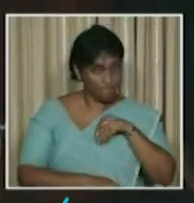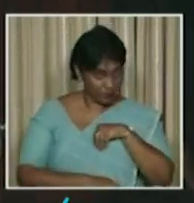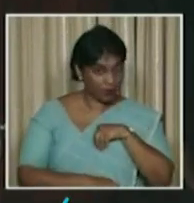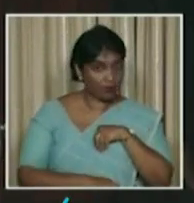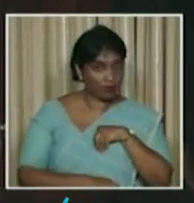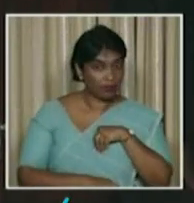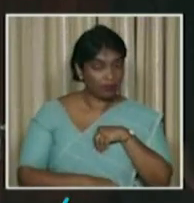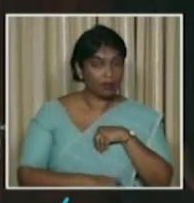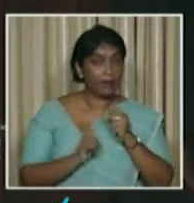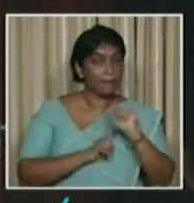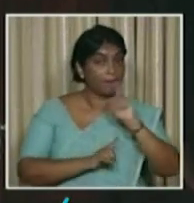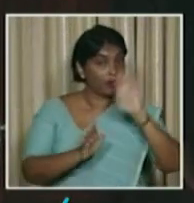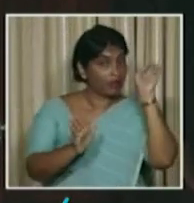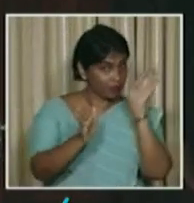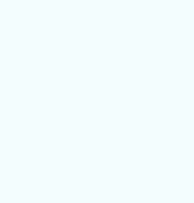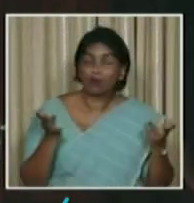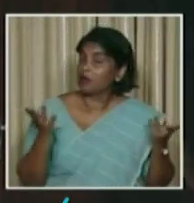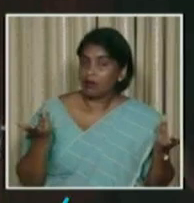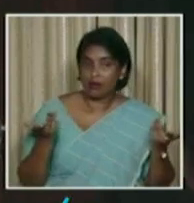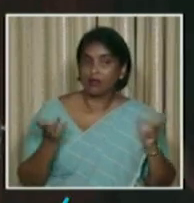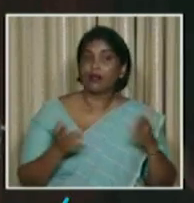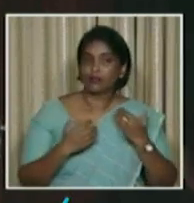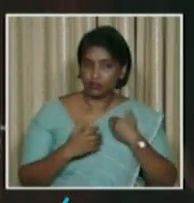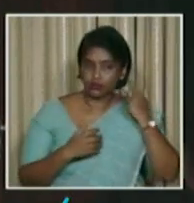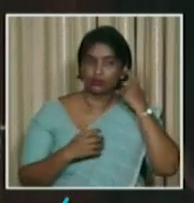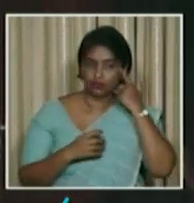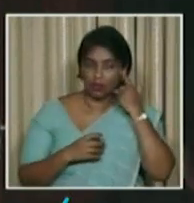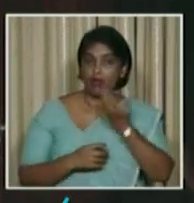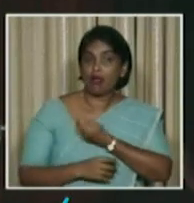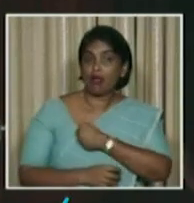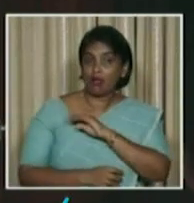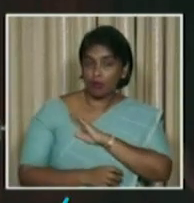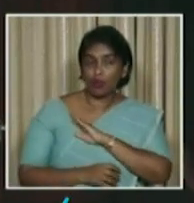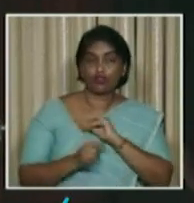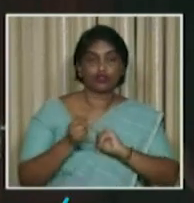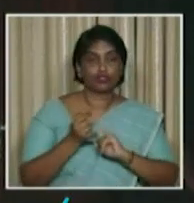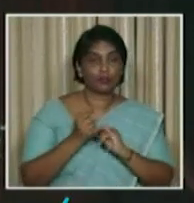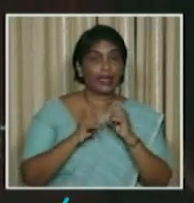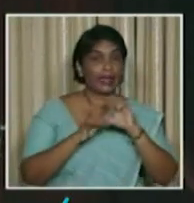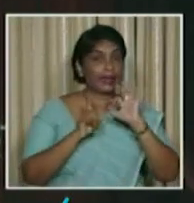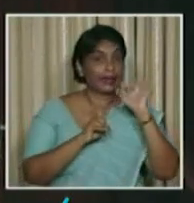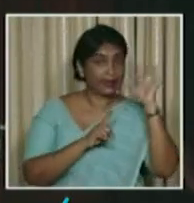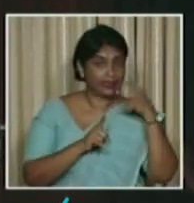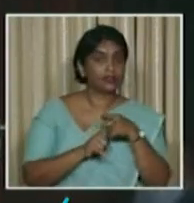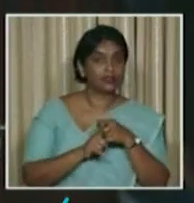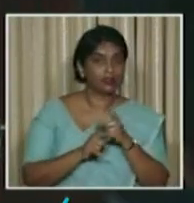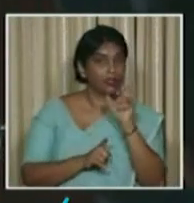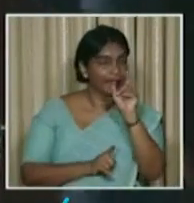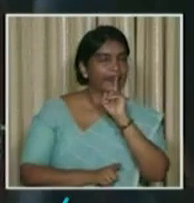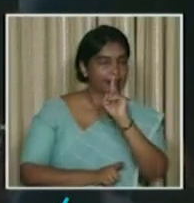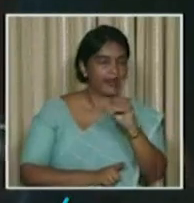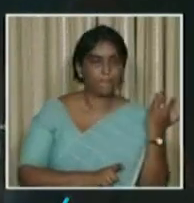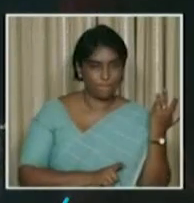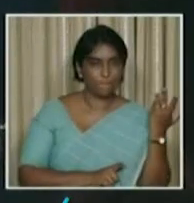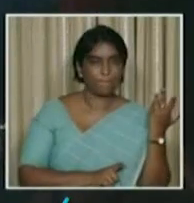පිළිගන්නවද? ඒක හැන්සාඩ් එකෙන් අයින් කරලා තියනවද? අපි දන්නවා සෝරත හිමියන්ගේ සුමංගල ශබ්දකෝෂයේ මේ වචනේ තියෙනවා. මට කියන්න බෑ මේ